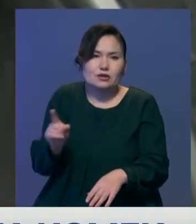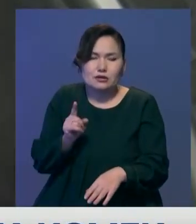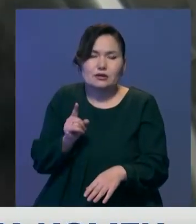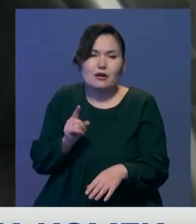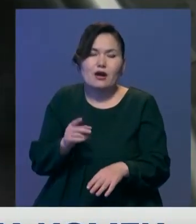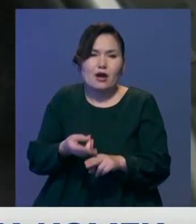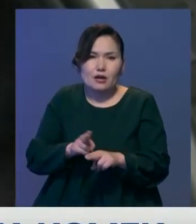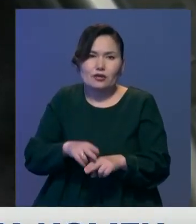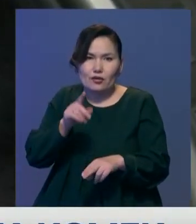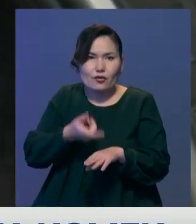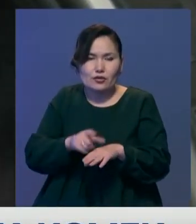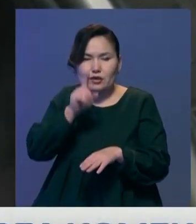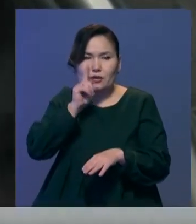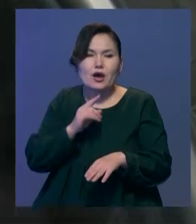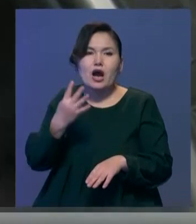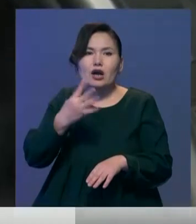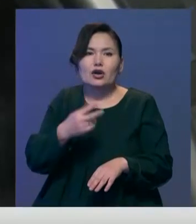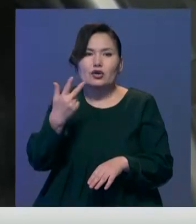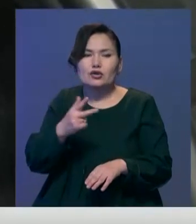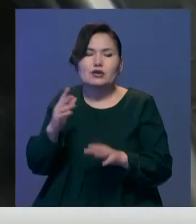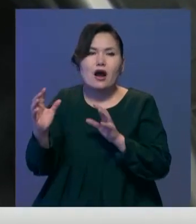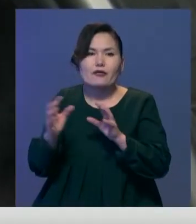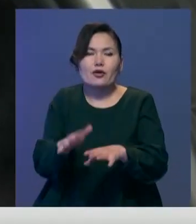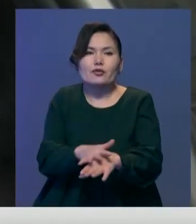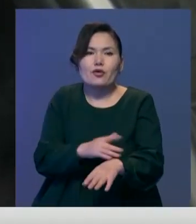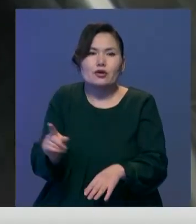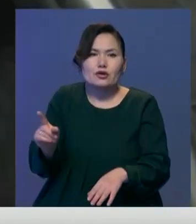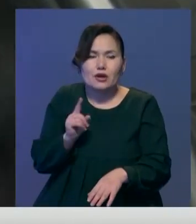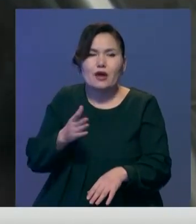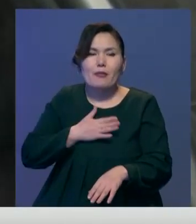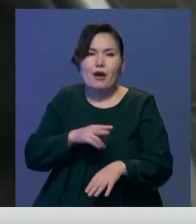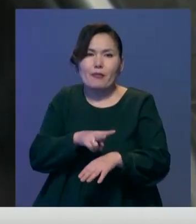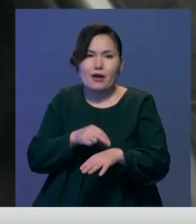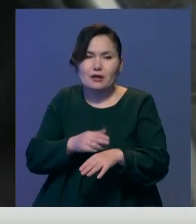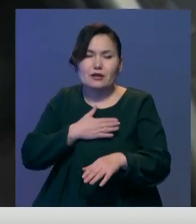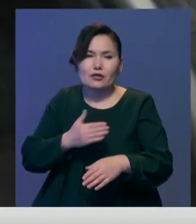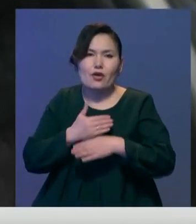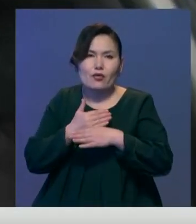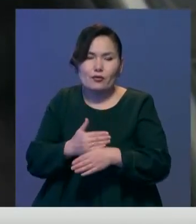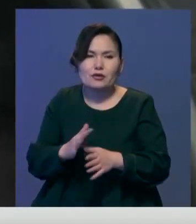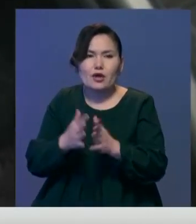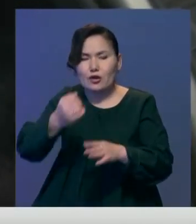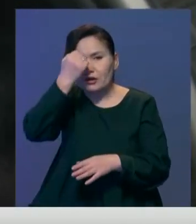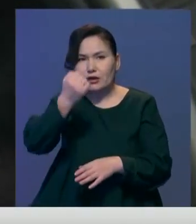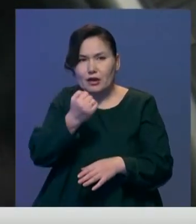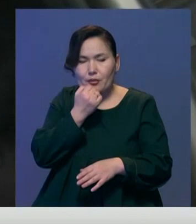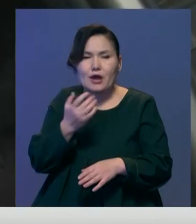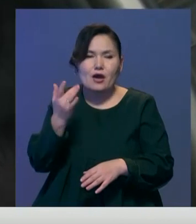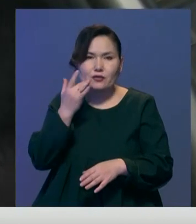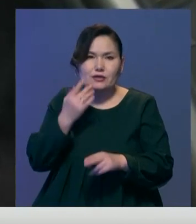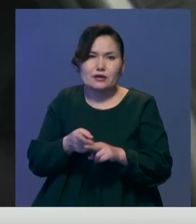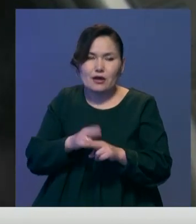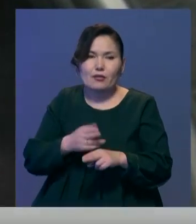Мен 43-ші автобусты күтем деп қатты тоңып қалдым. Сондықтан мына жігіттерге үлкен рахмет. Ана жолы менің бір танысымды да осылай үйін